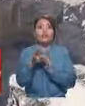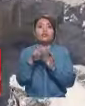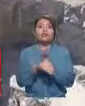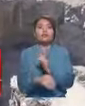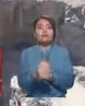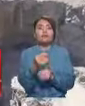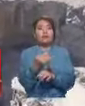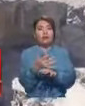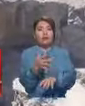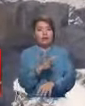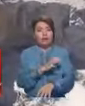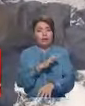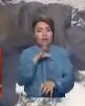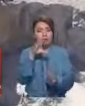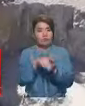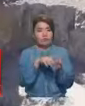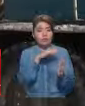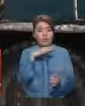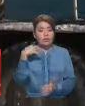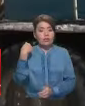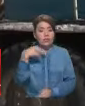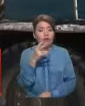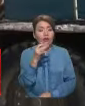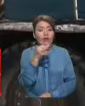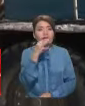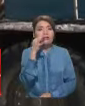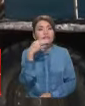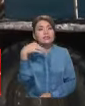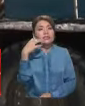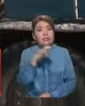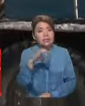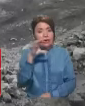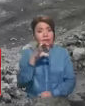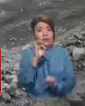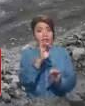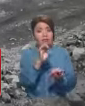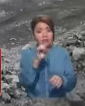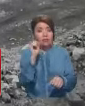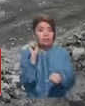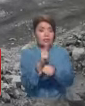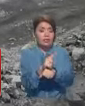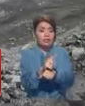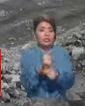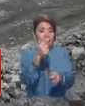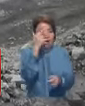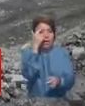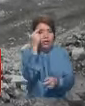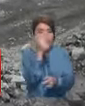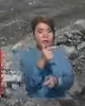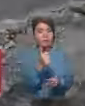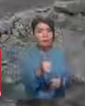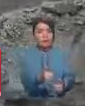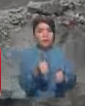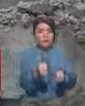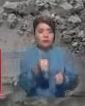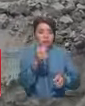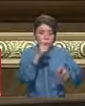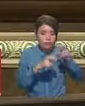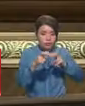немало сокровищ, уверен Касым-Жомарт Токаев. В своем сентябрьском послании президент поручил провести грамотную и масштабную